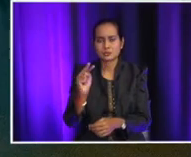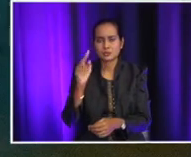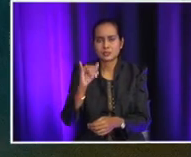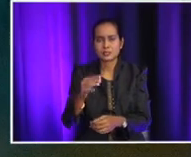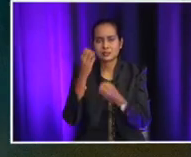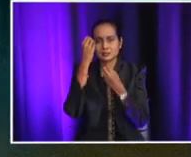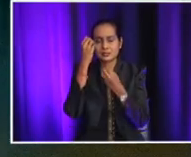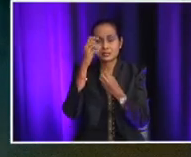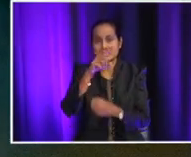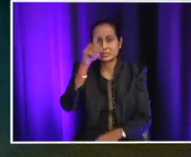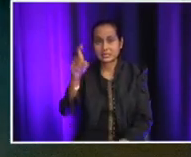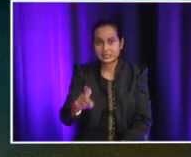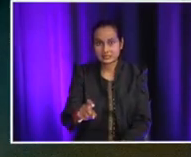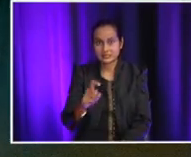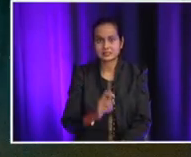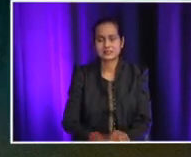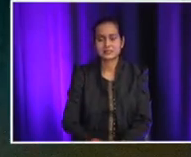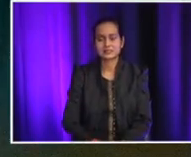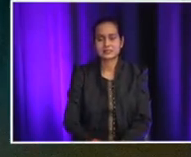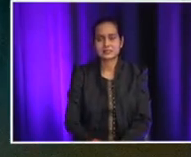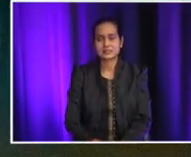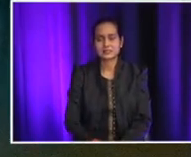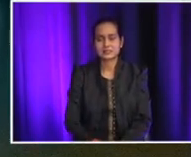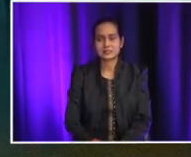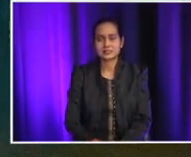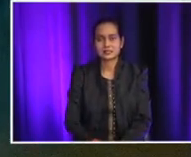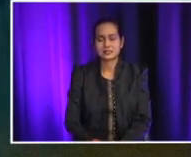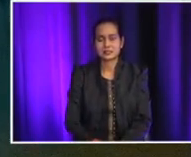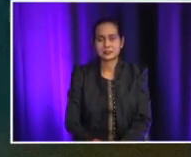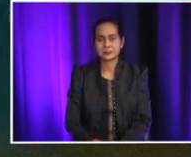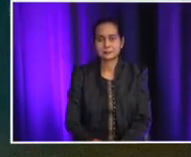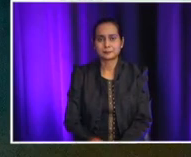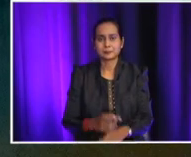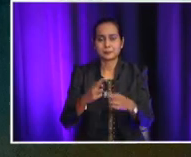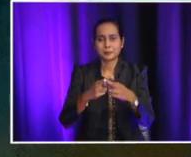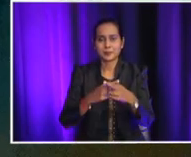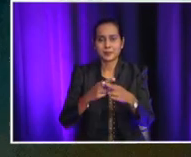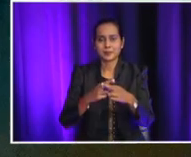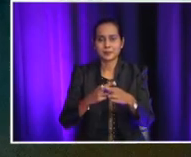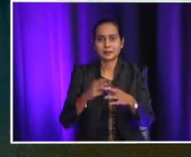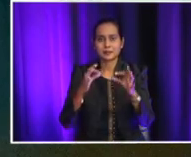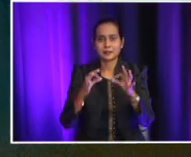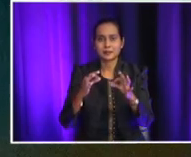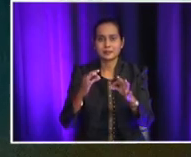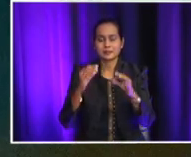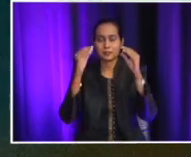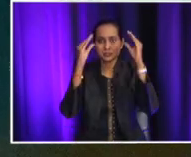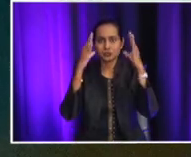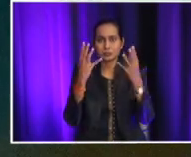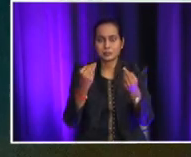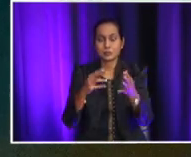Sepanjang Kita punya mata pelajaran kali ini cego dan rumusan scree-nya ada guru-guru nampak bahan rujukan itu